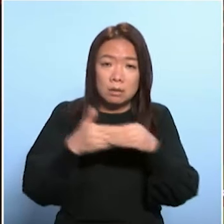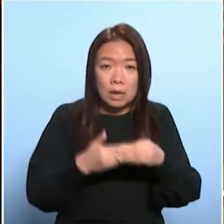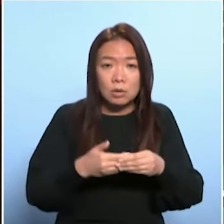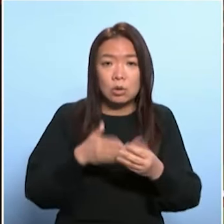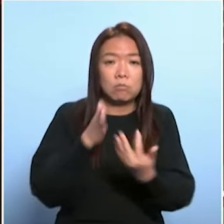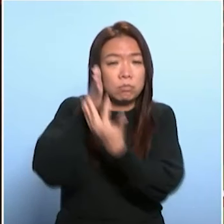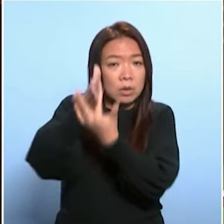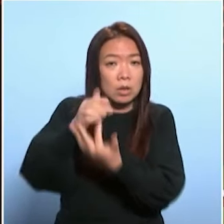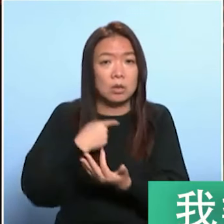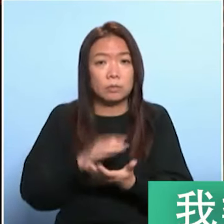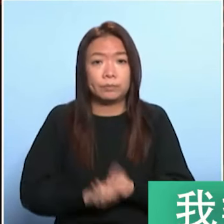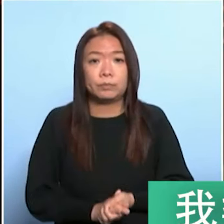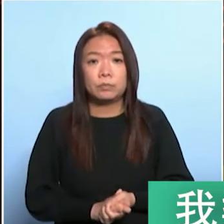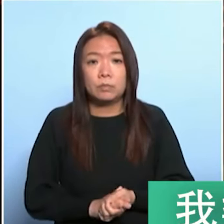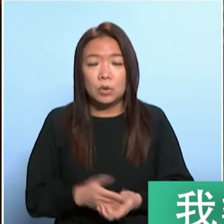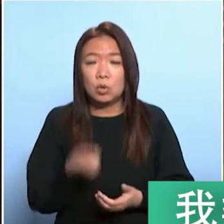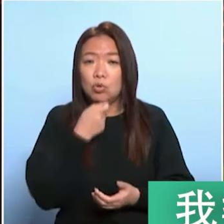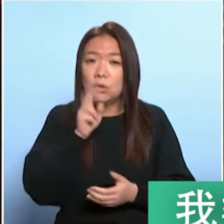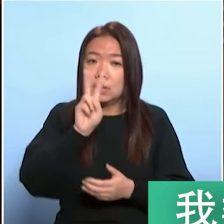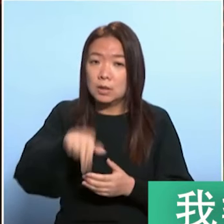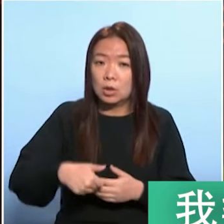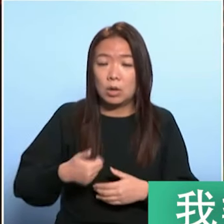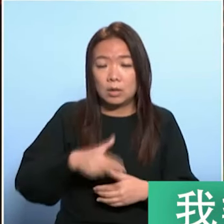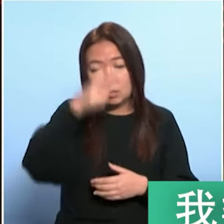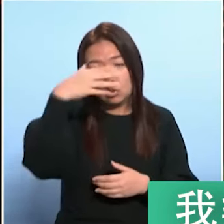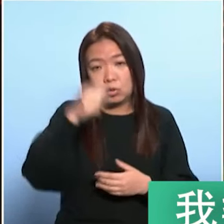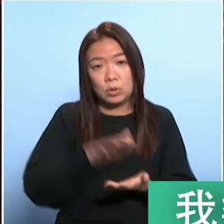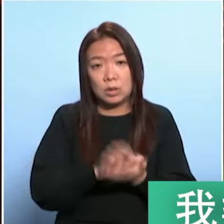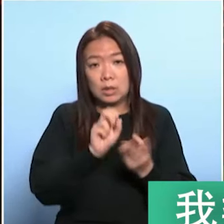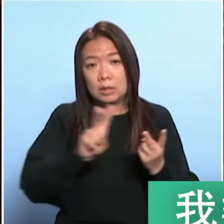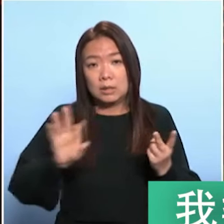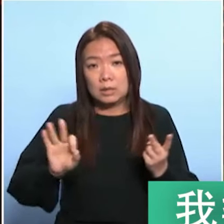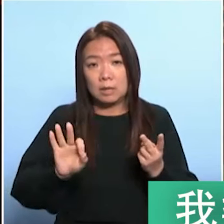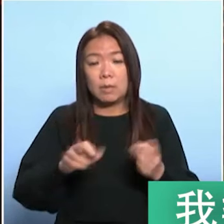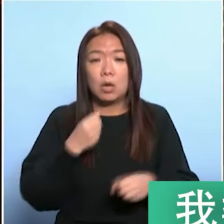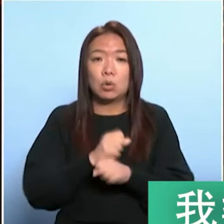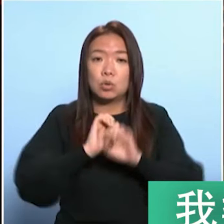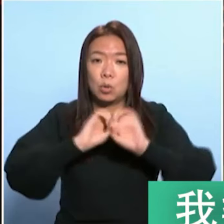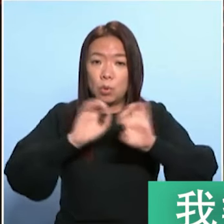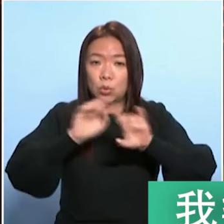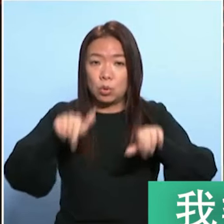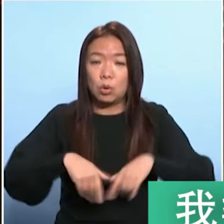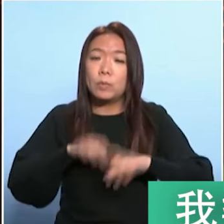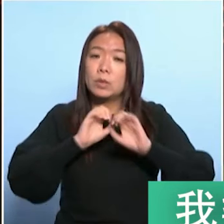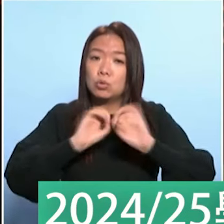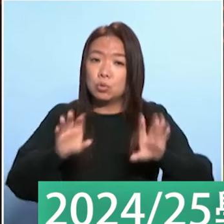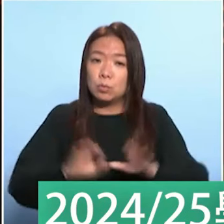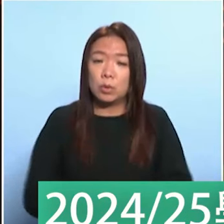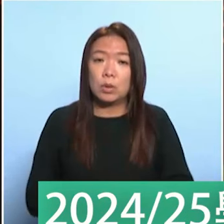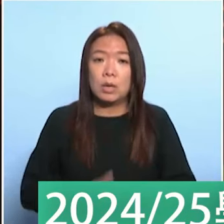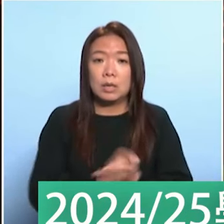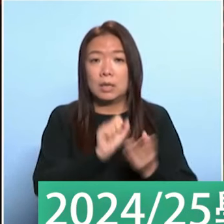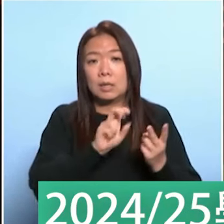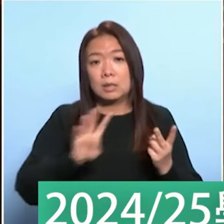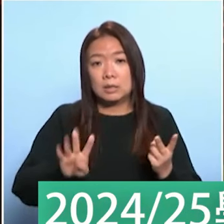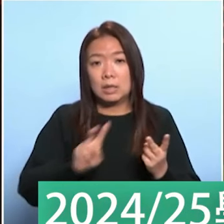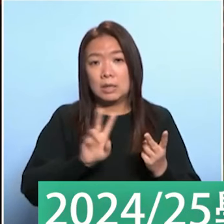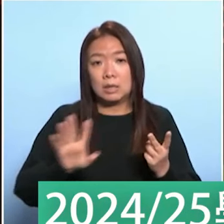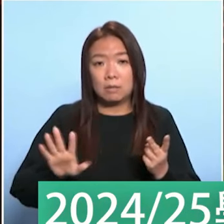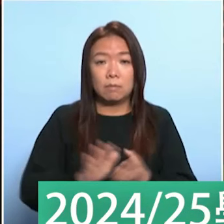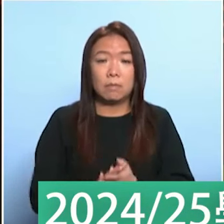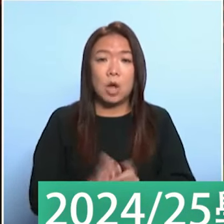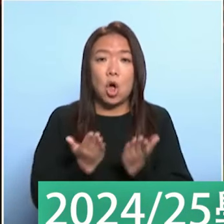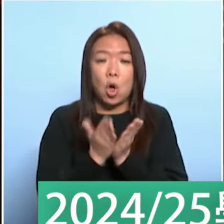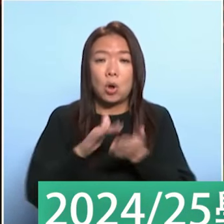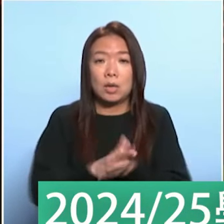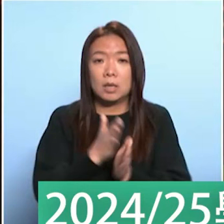走出去。我樂於見到行政長官在2023年施政報告中宣布，2024-25 的